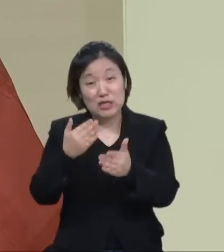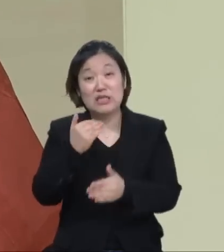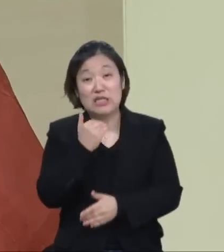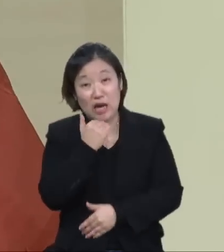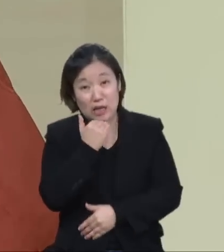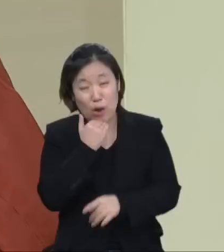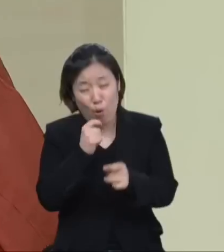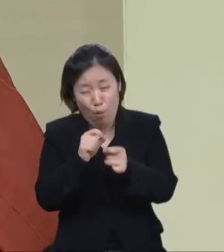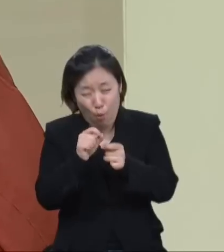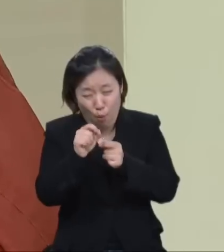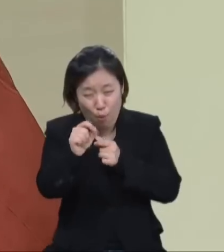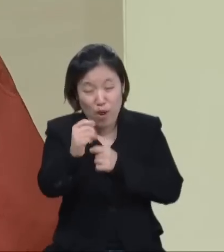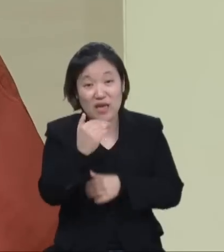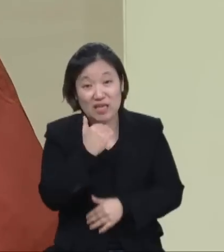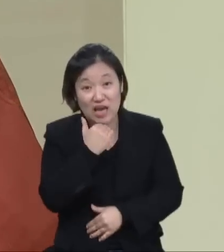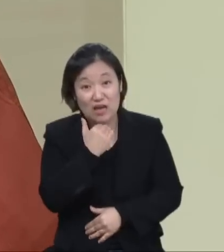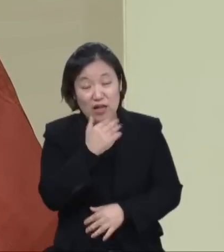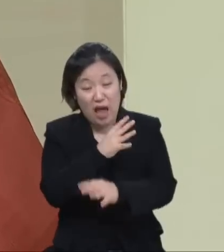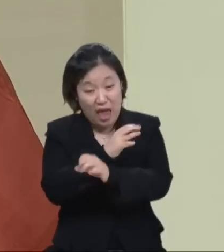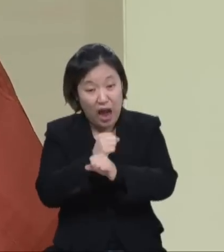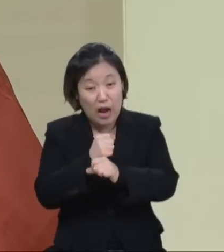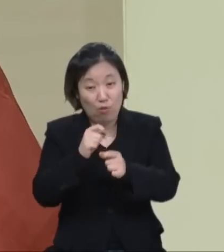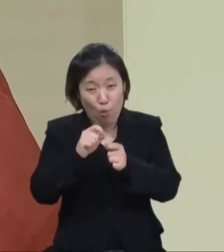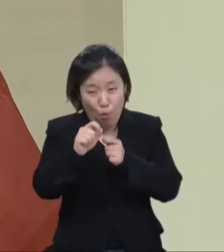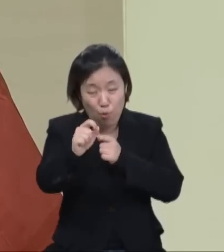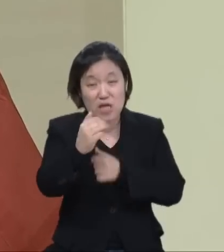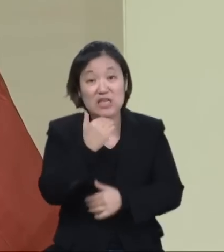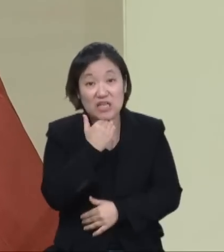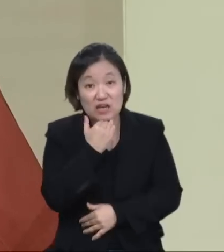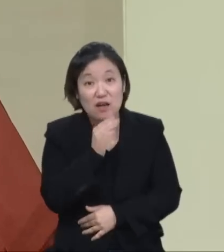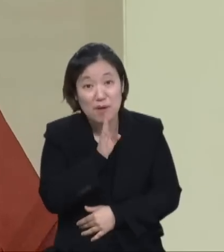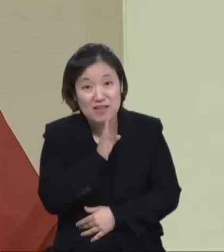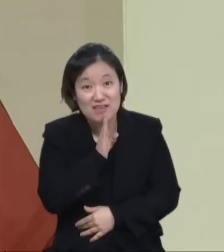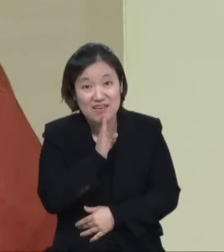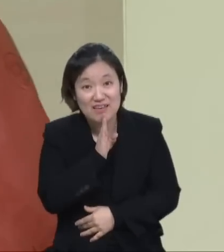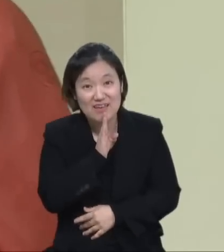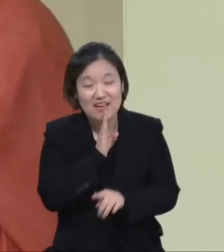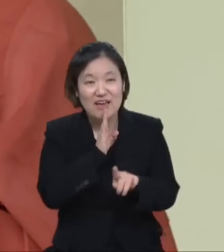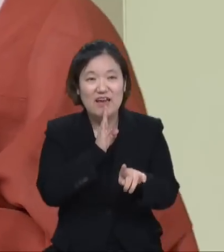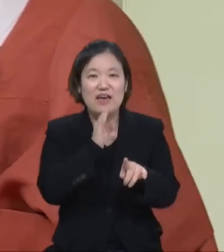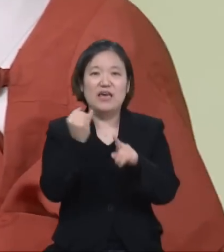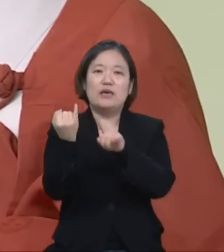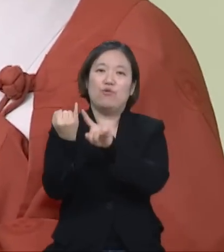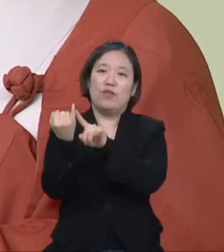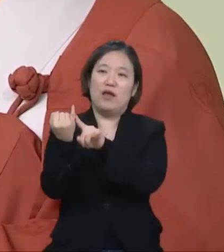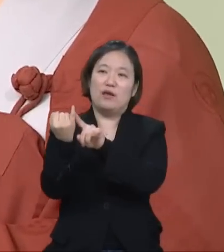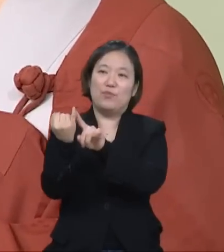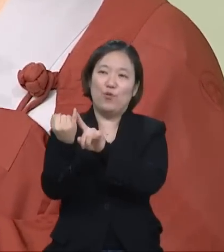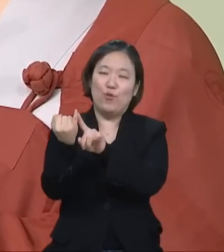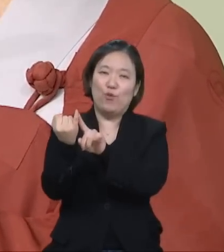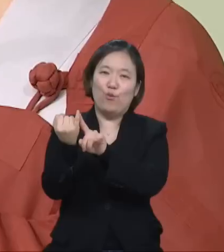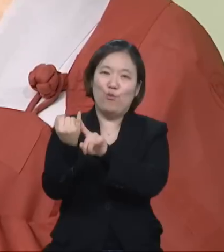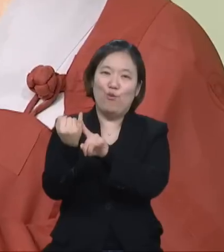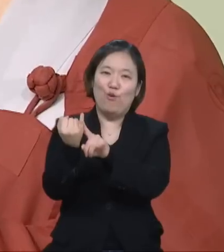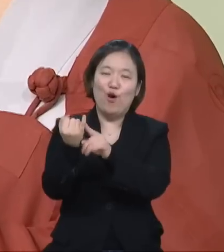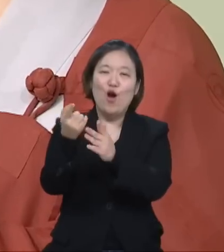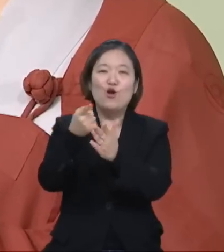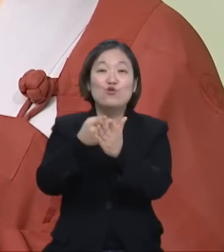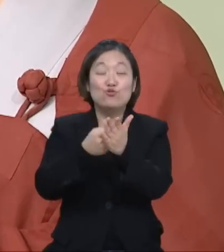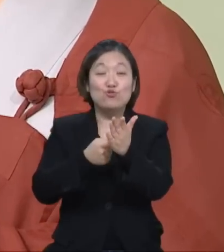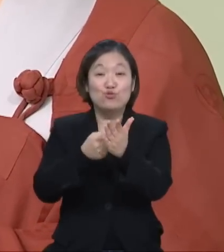예약 대기해야 된다 뭐 그러더라고요 그래서 수술 날짜까지